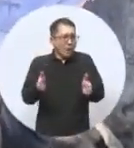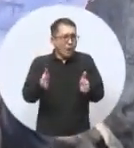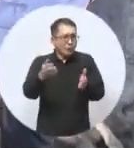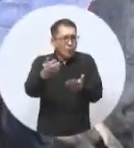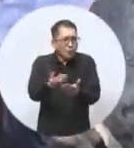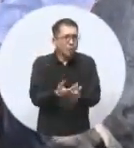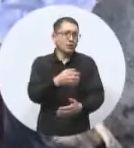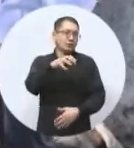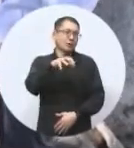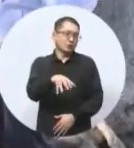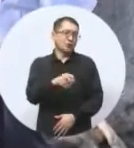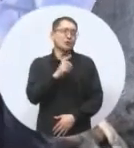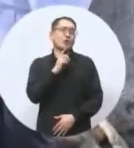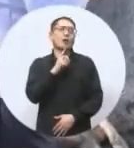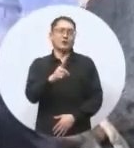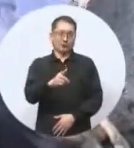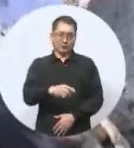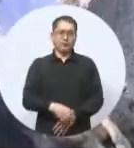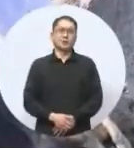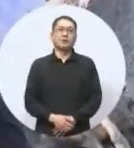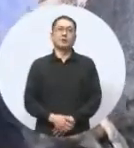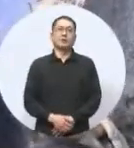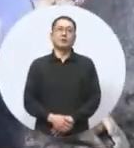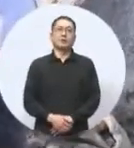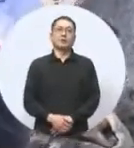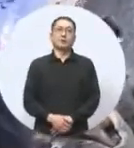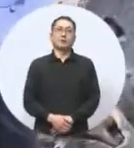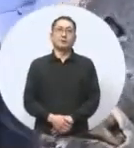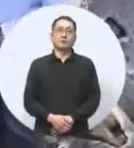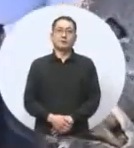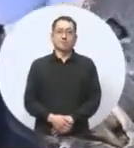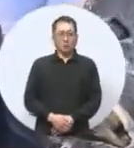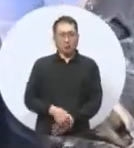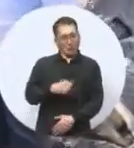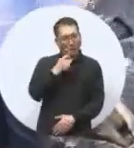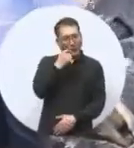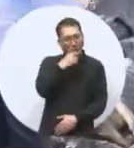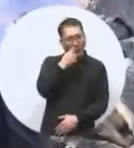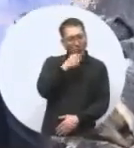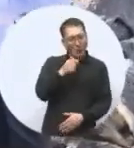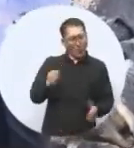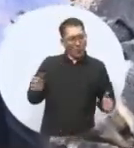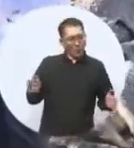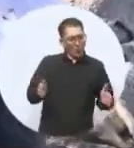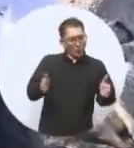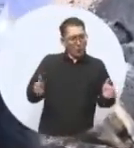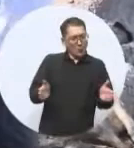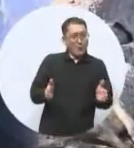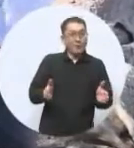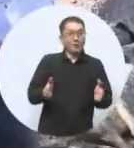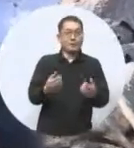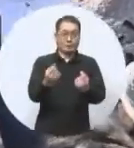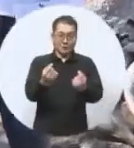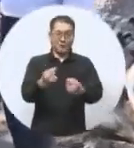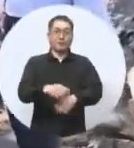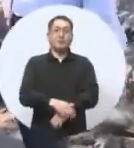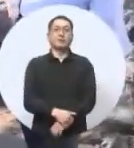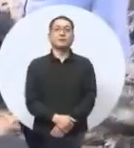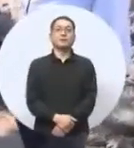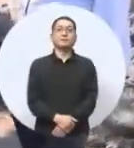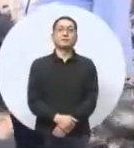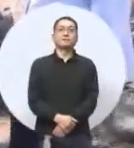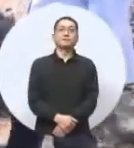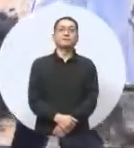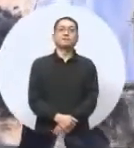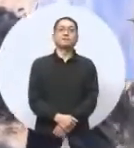所だというふうに言われてますね。 そうですか。 はい、 結構 狭い って思ったですよね。ね、 はい、